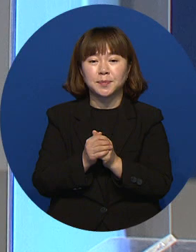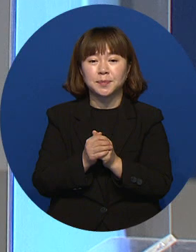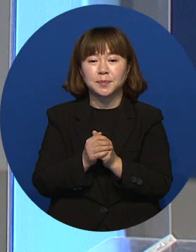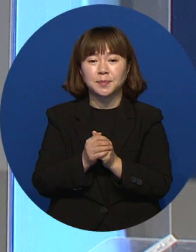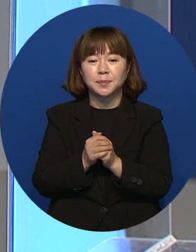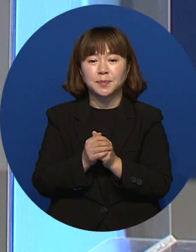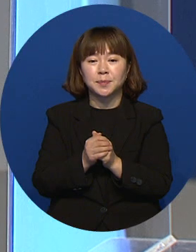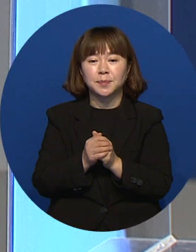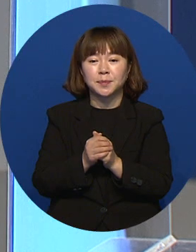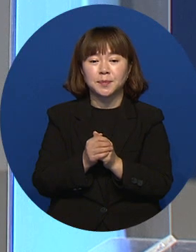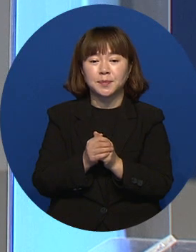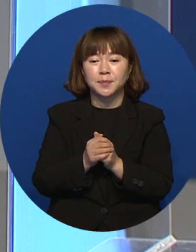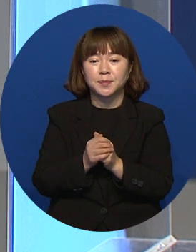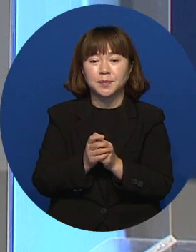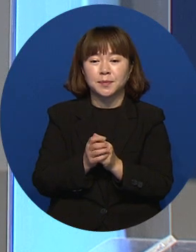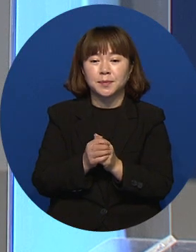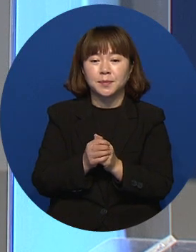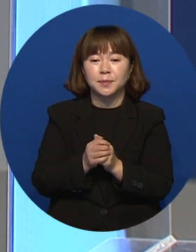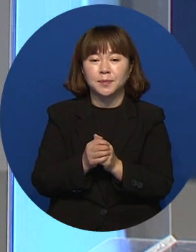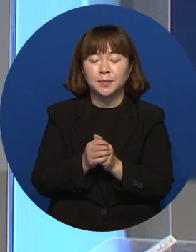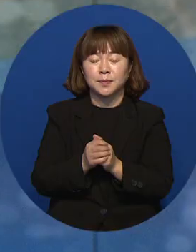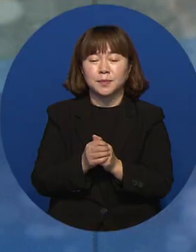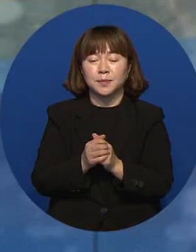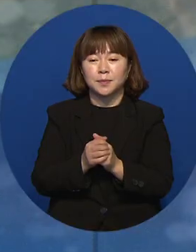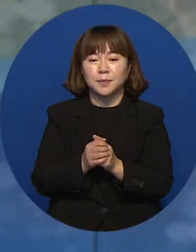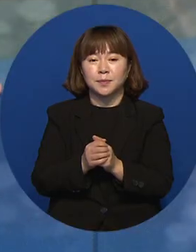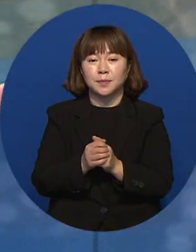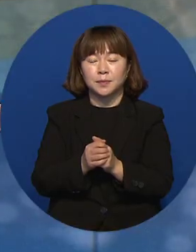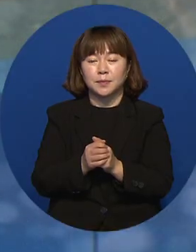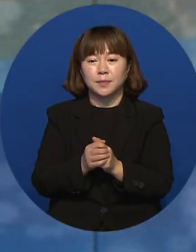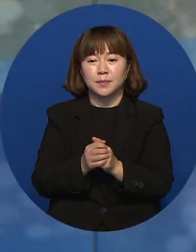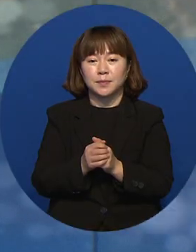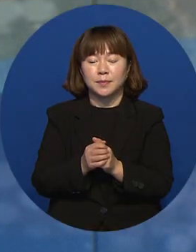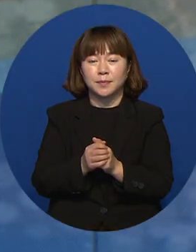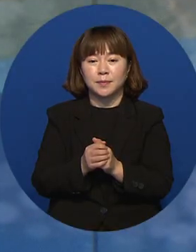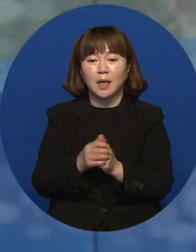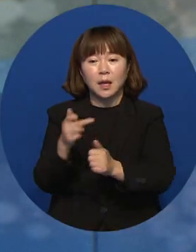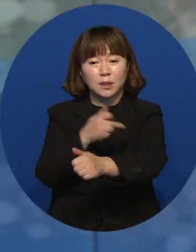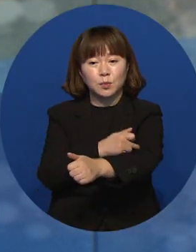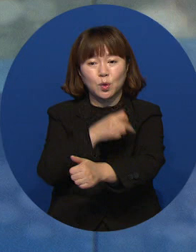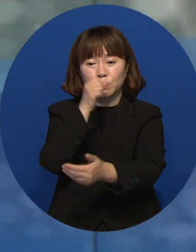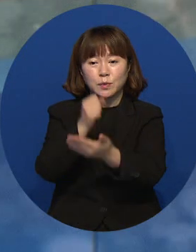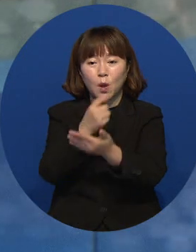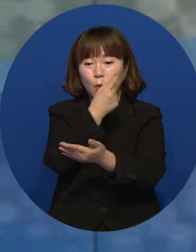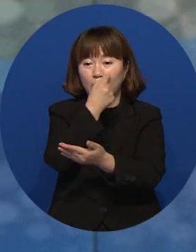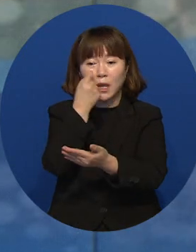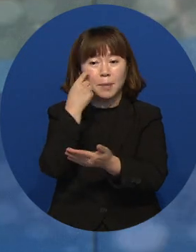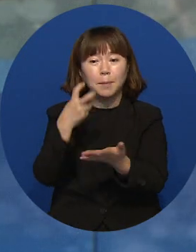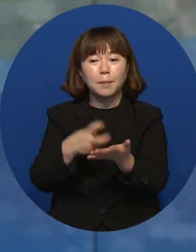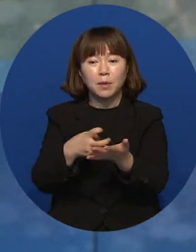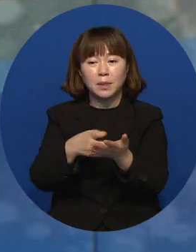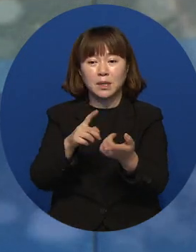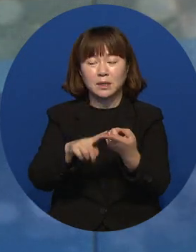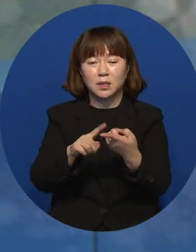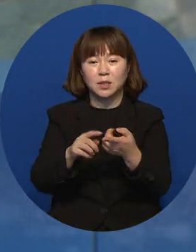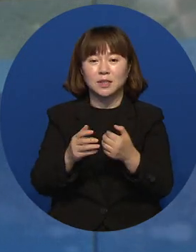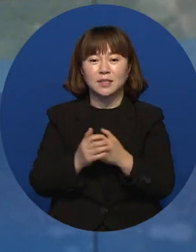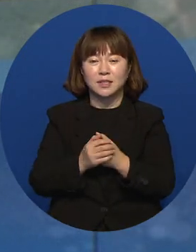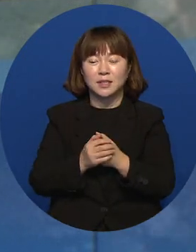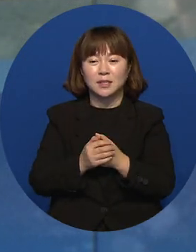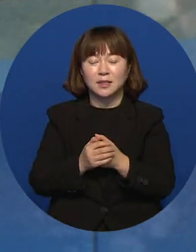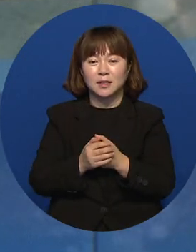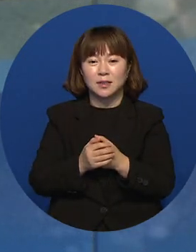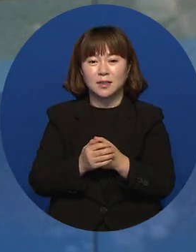알려줍니다 예 2 적정 점에 음성 확인제 대해서는 사실 그 자 없잖아 중소 상공회 에서는